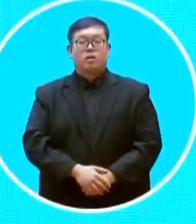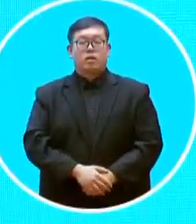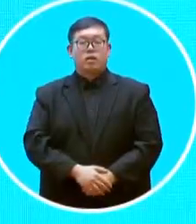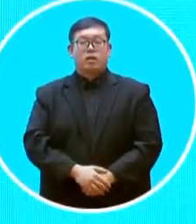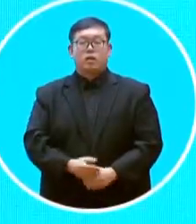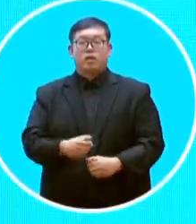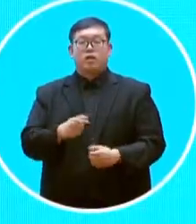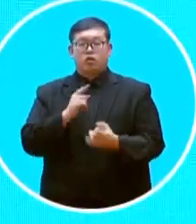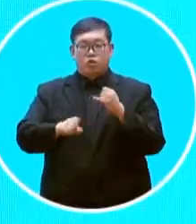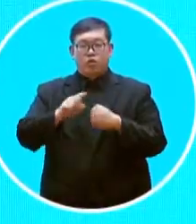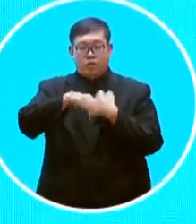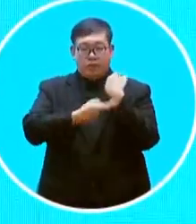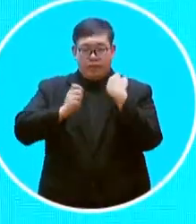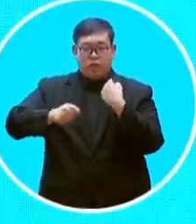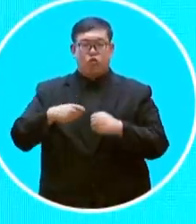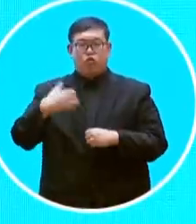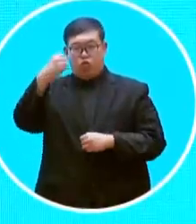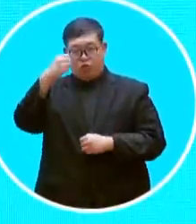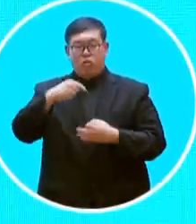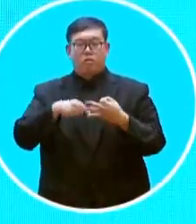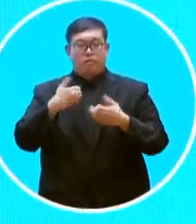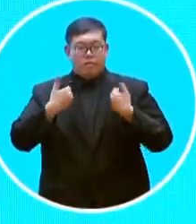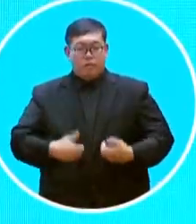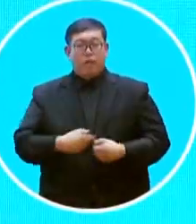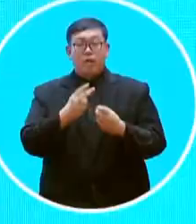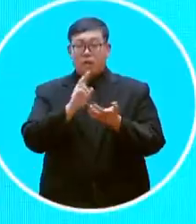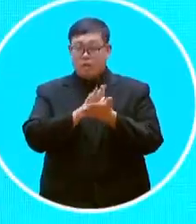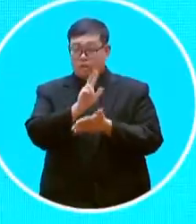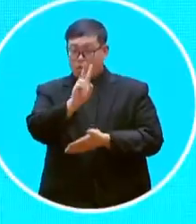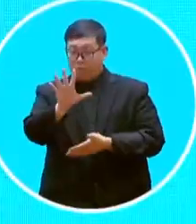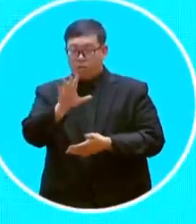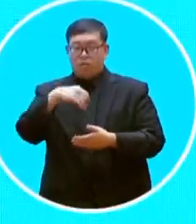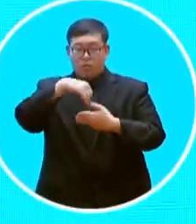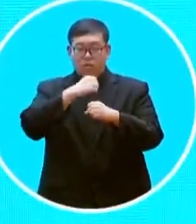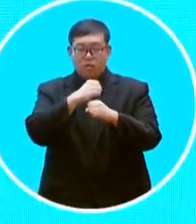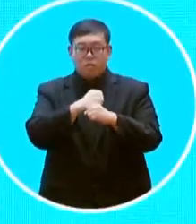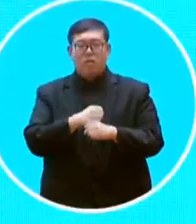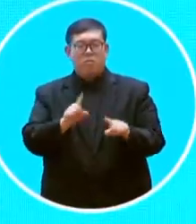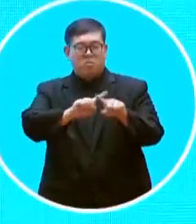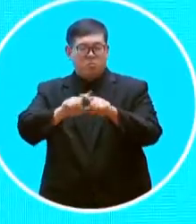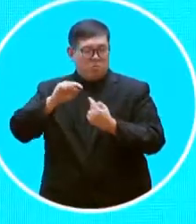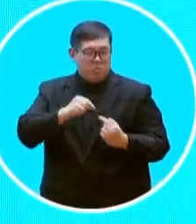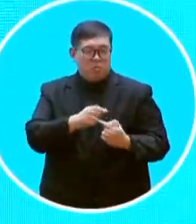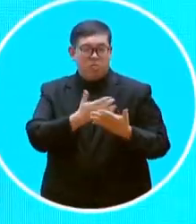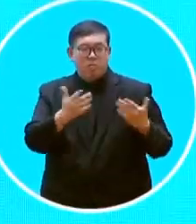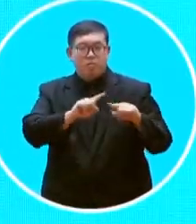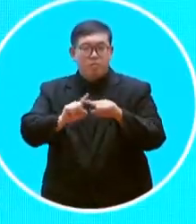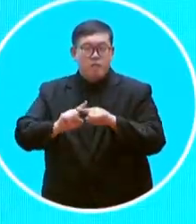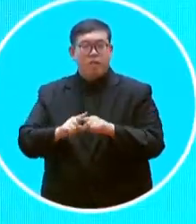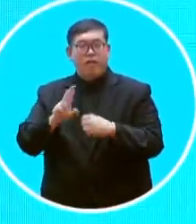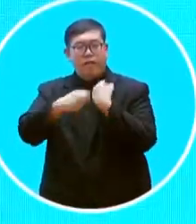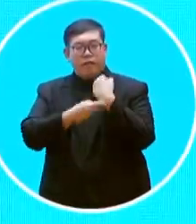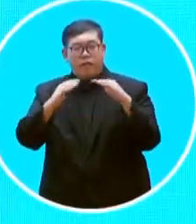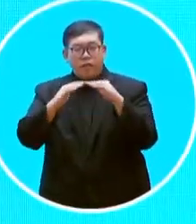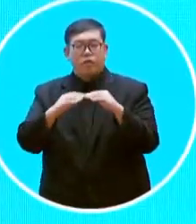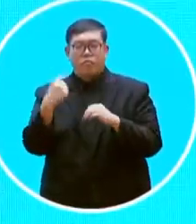任命为终审法院院长。在25年的时间里，无论面对任何挑战，法院的每